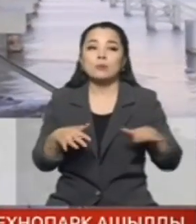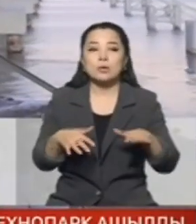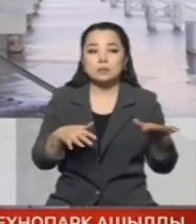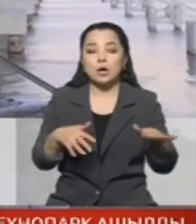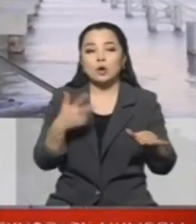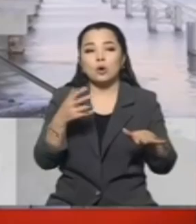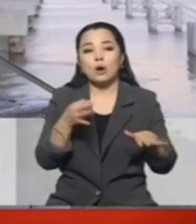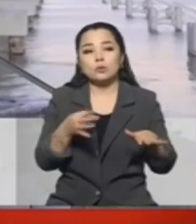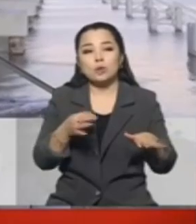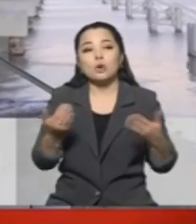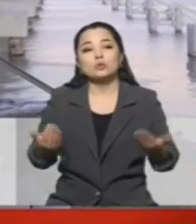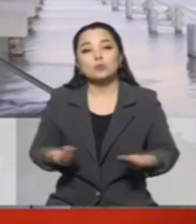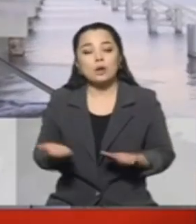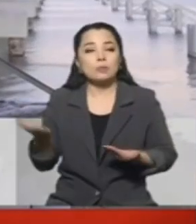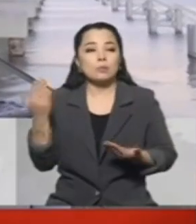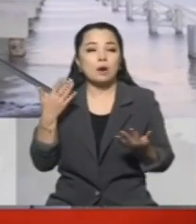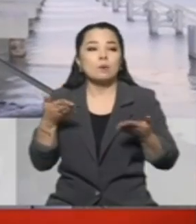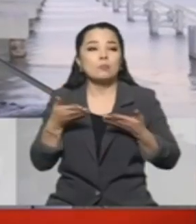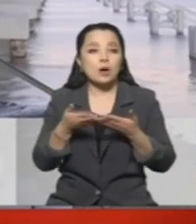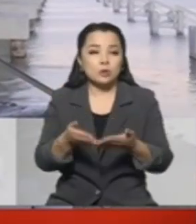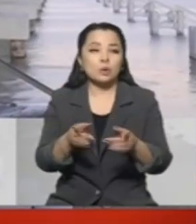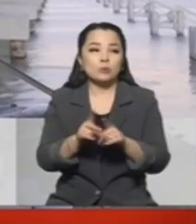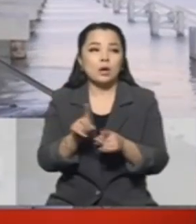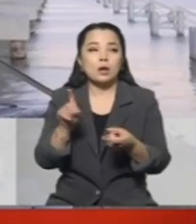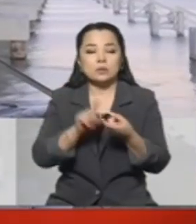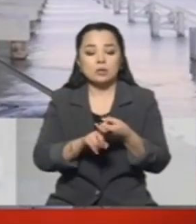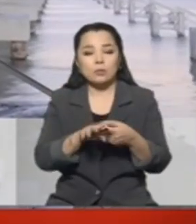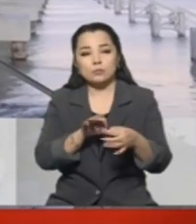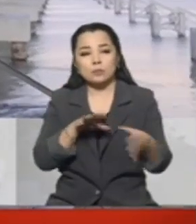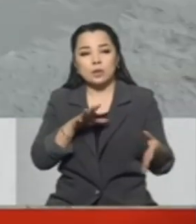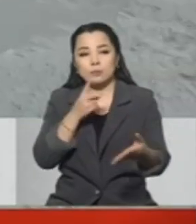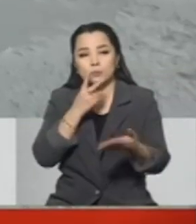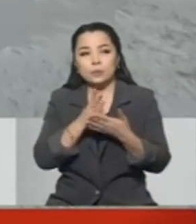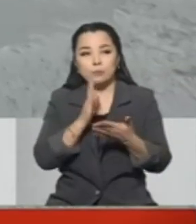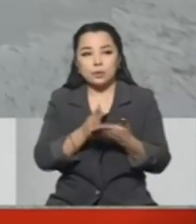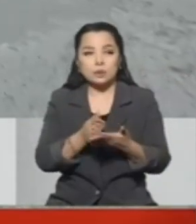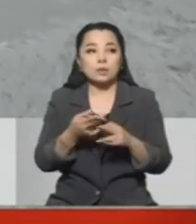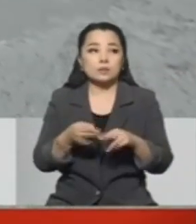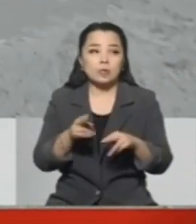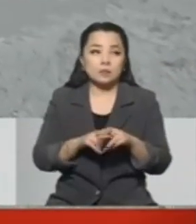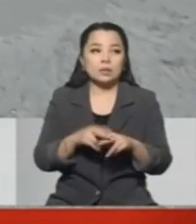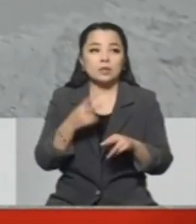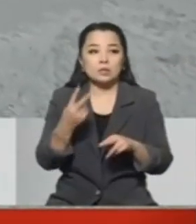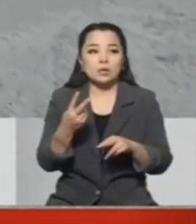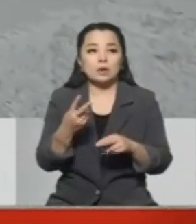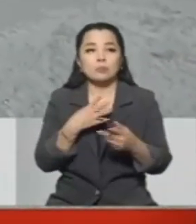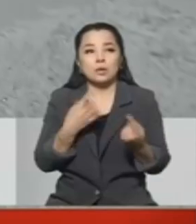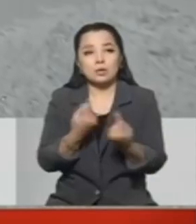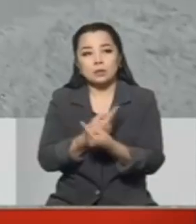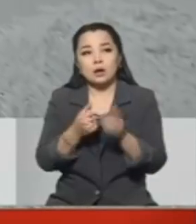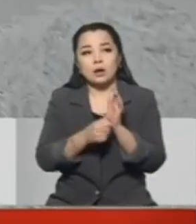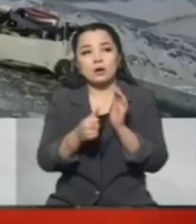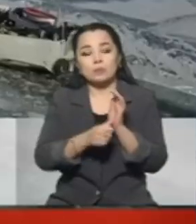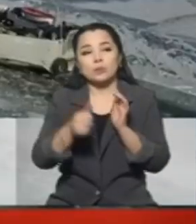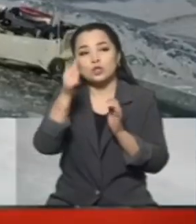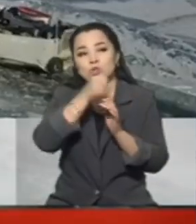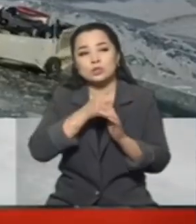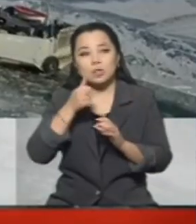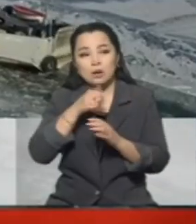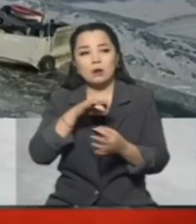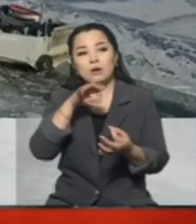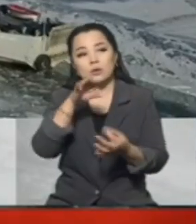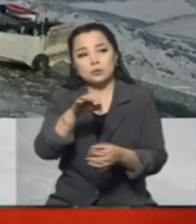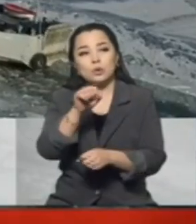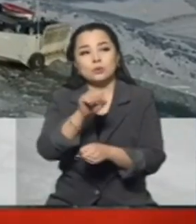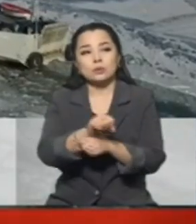ауданның тұрғындары бұрынғыдай паромға деген тәуелділіктен құтылды. Дегенмен екі жағаға 60 жыл қатынаған паромдар қаңырап